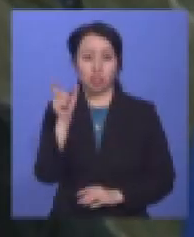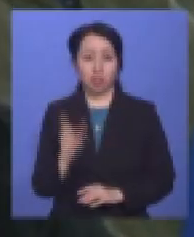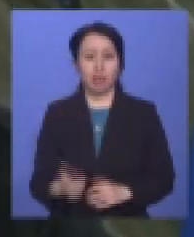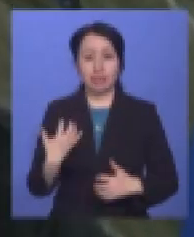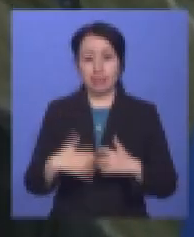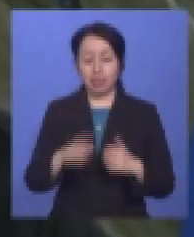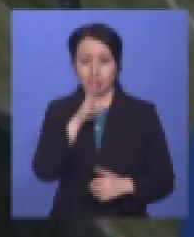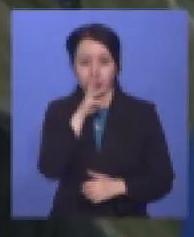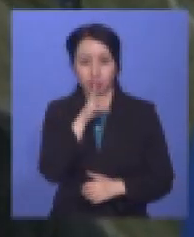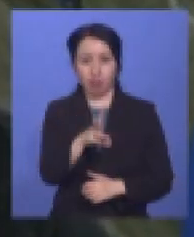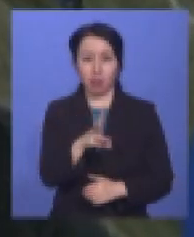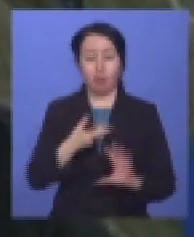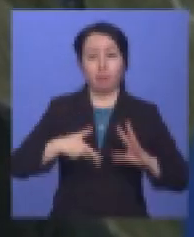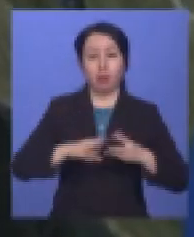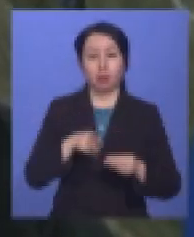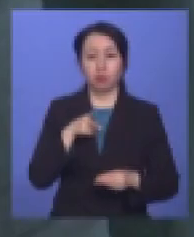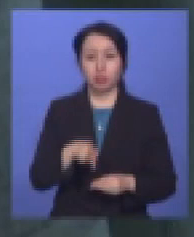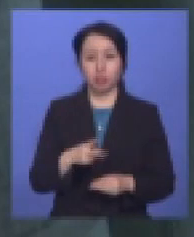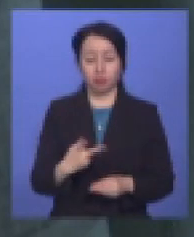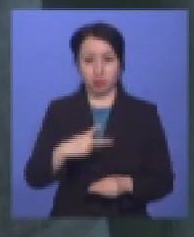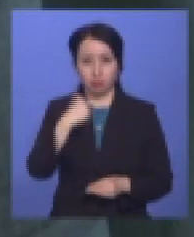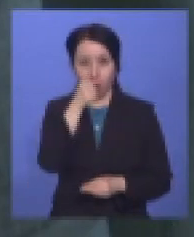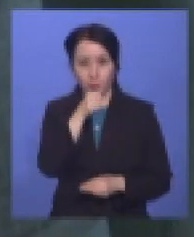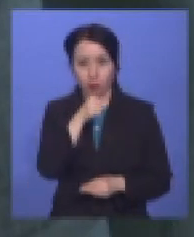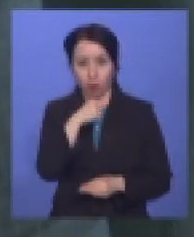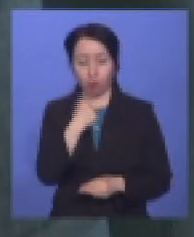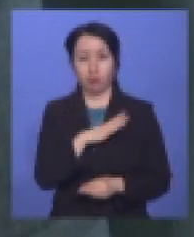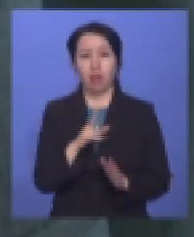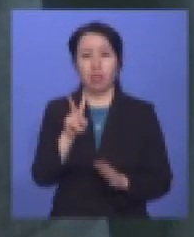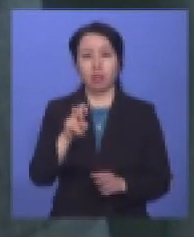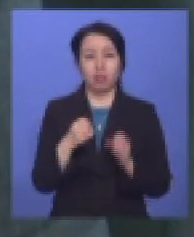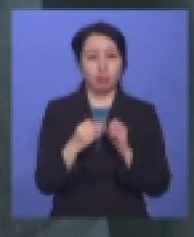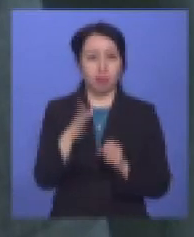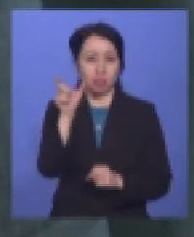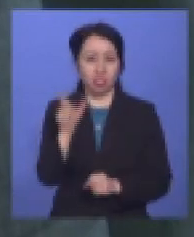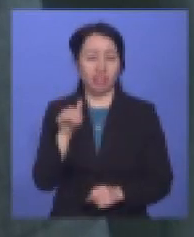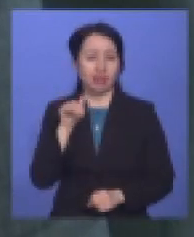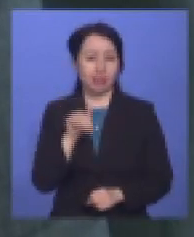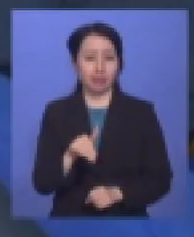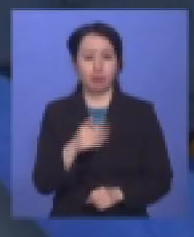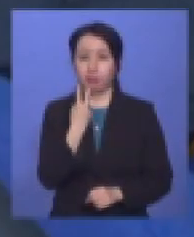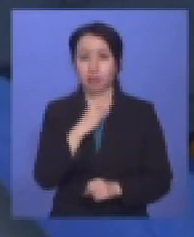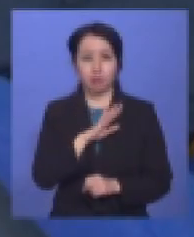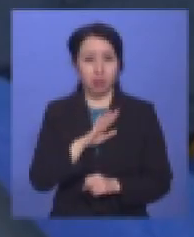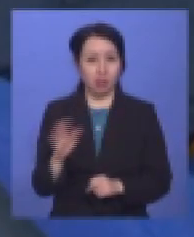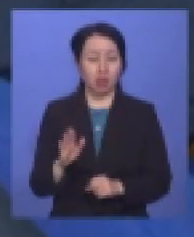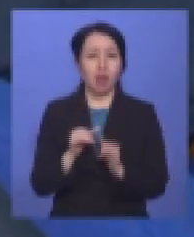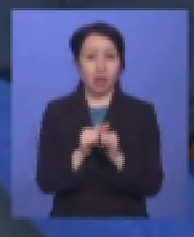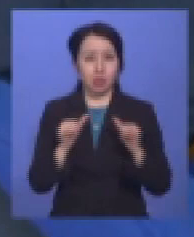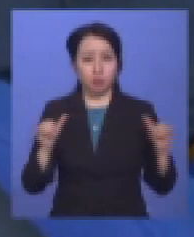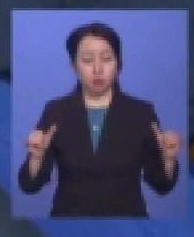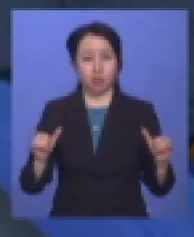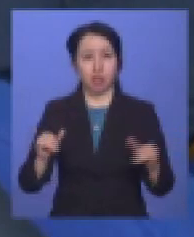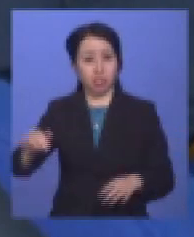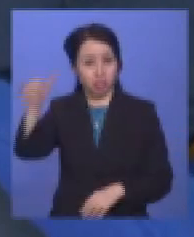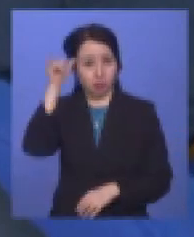Средняя заработная плата по итогам 2022 года составила 215 тысяч тенге. Несмотря на развитое растениеводство, с